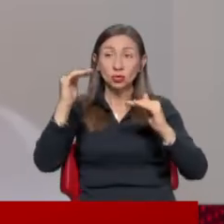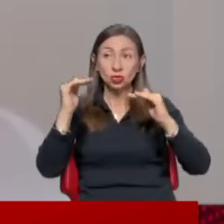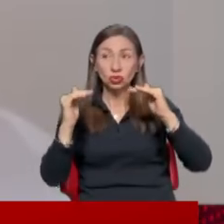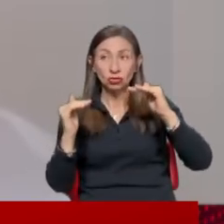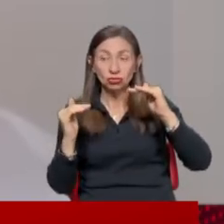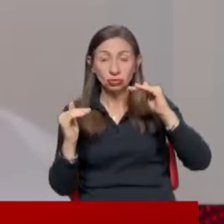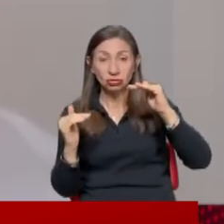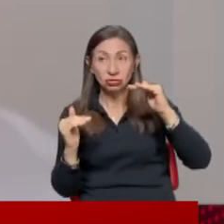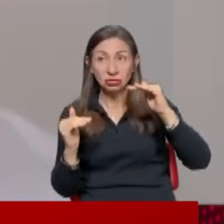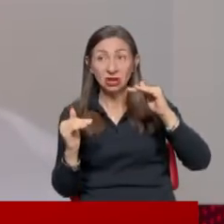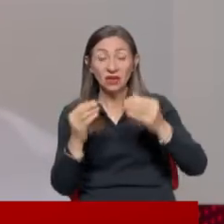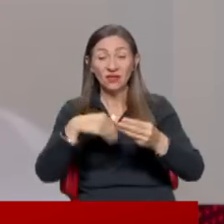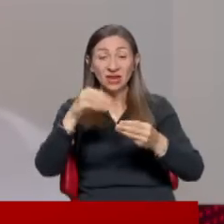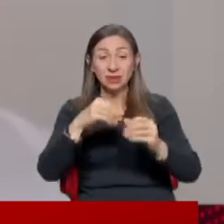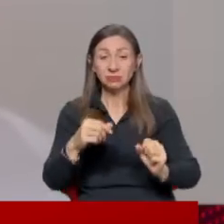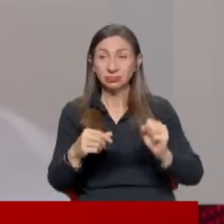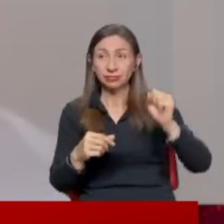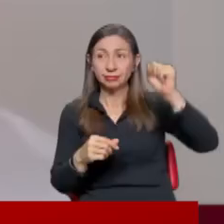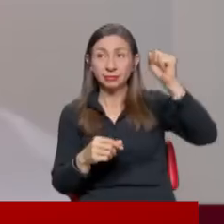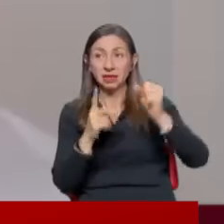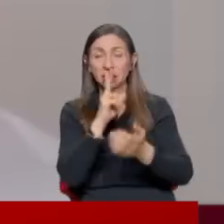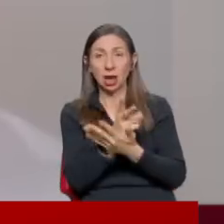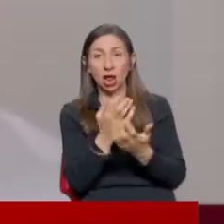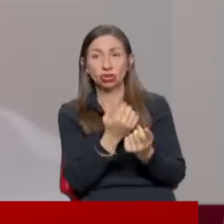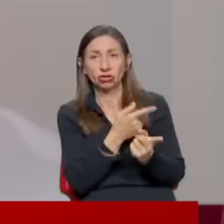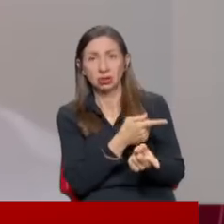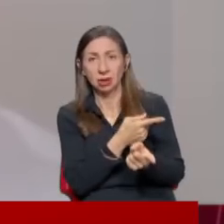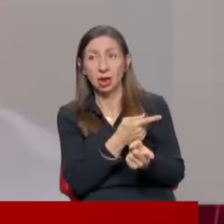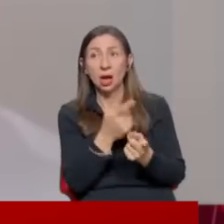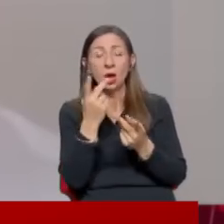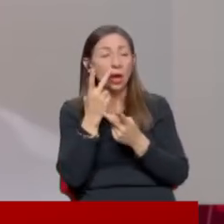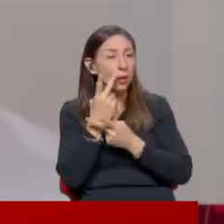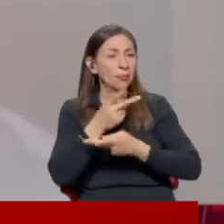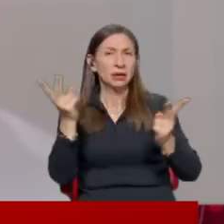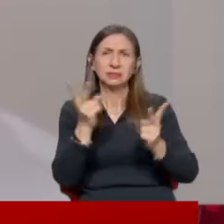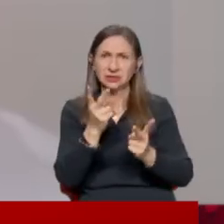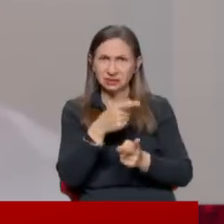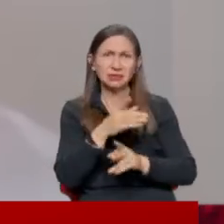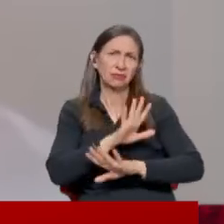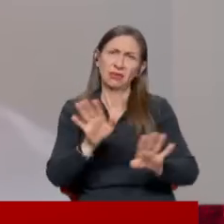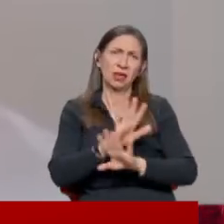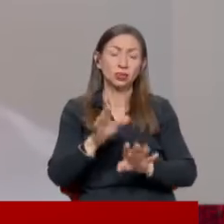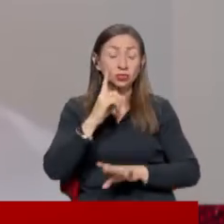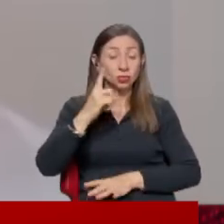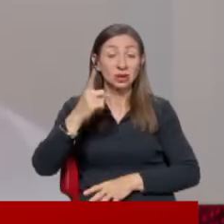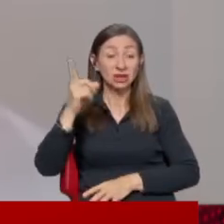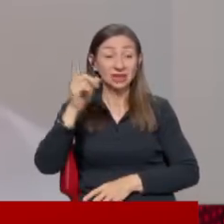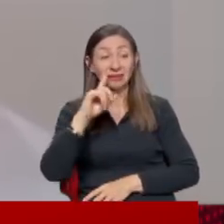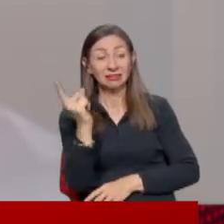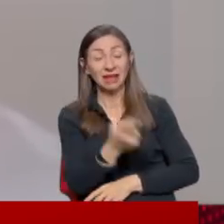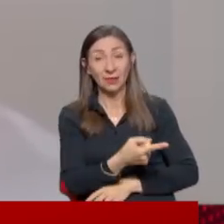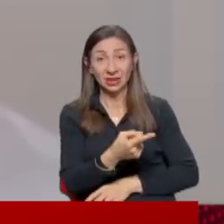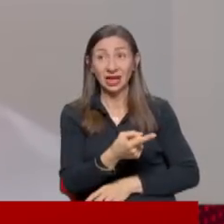eğilimi gösterdiğinde faizi artırma yönünde bir karar alacaklar. Bağımsızlıktan söz etmek mümkün değil. Cumhurbaşkanının